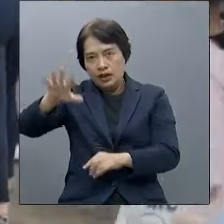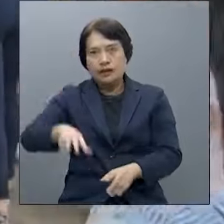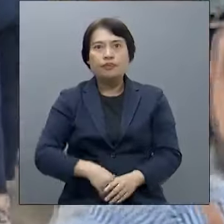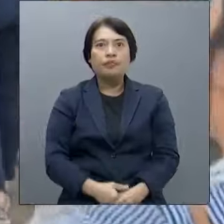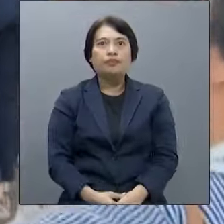ค่ะ